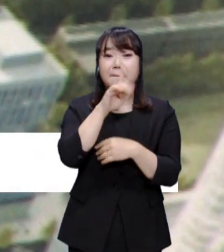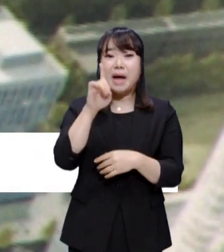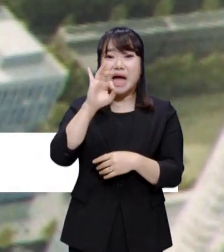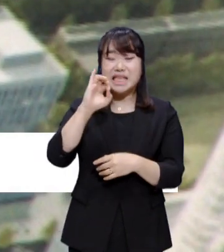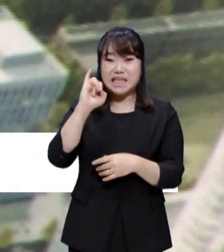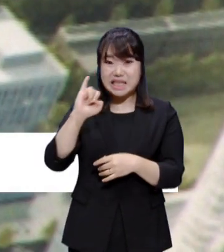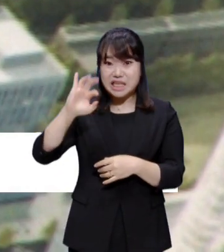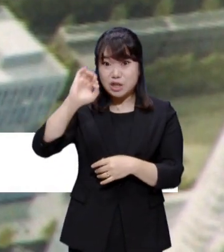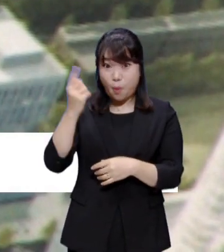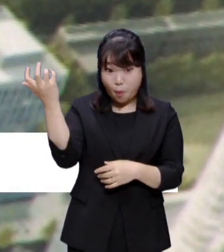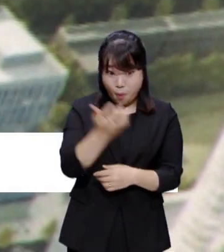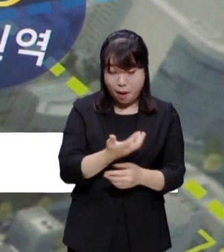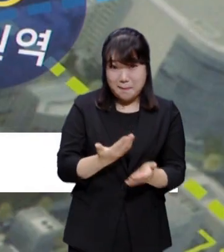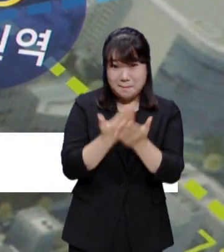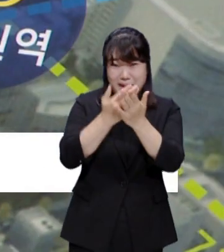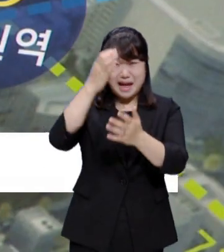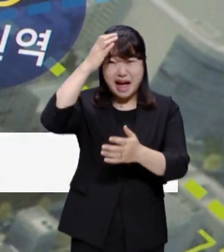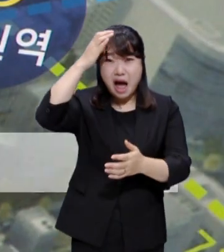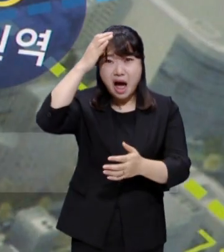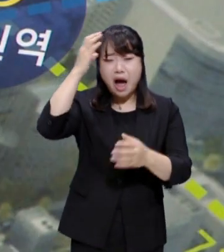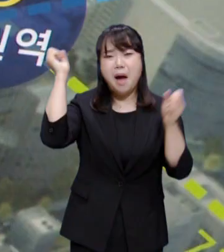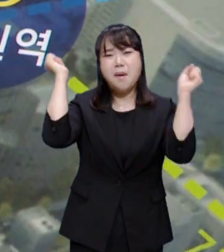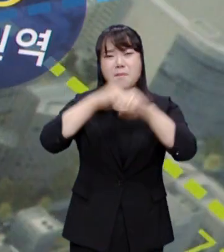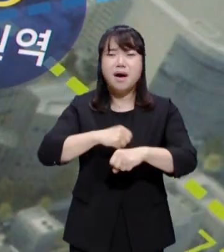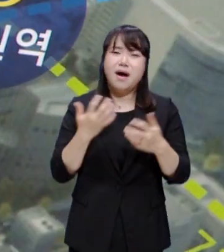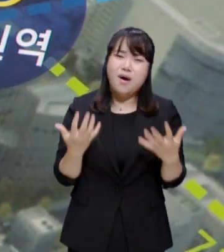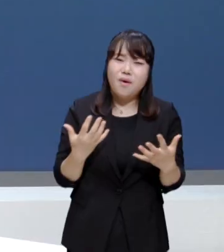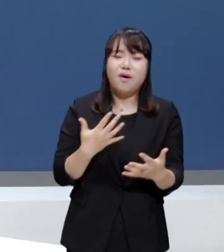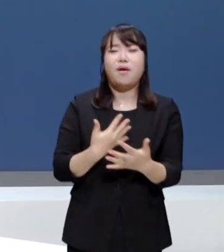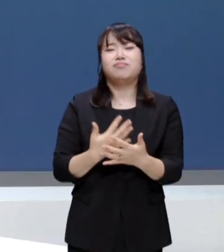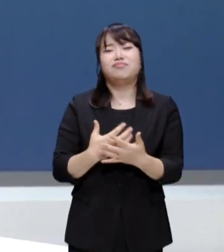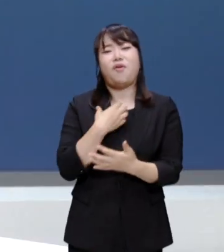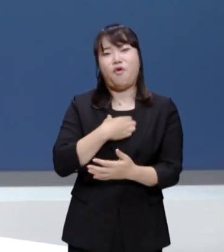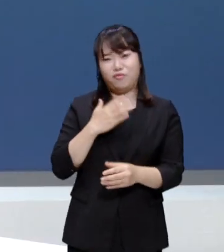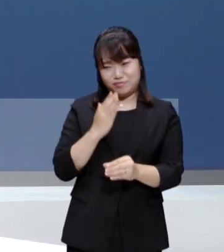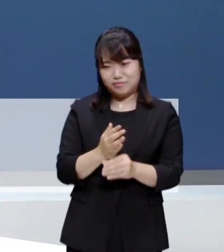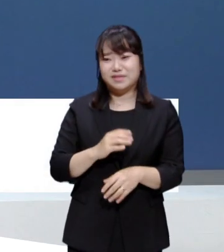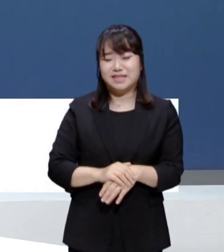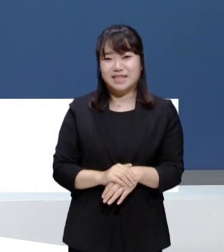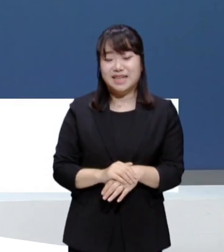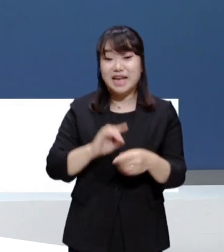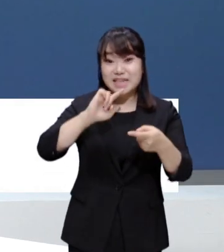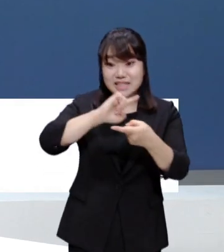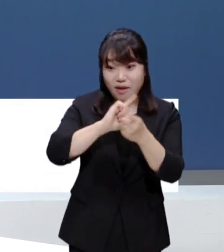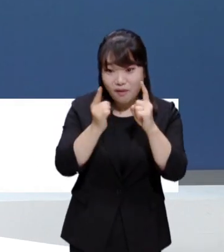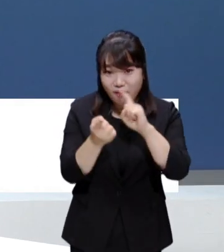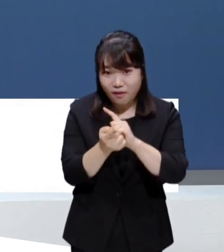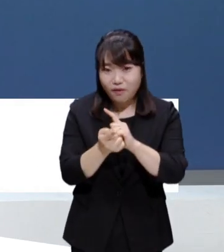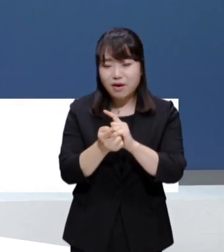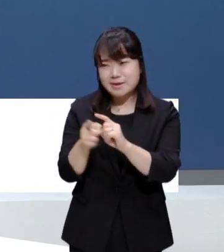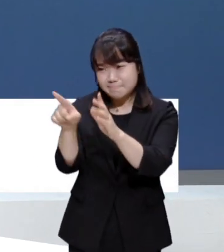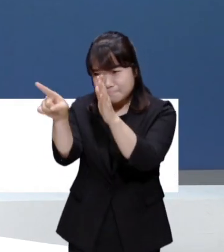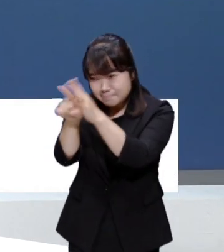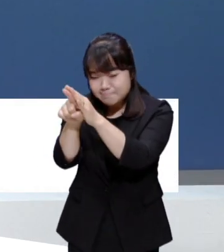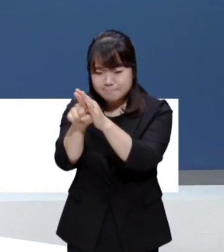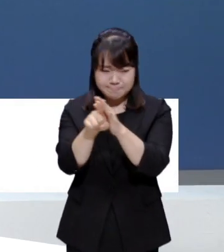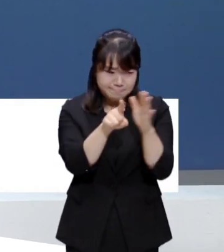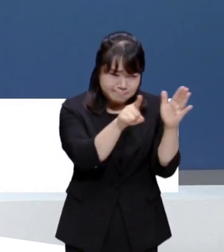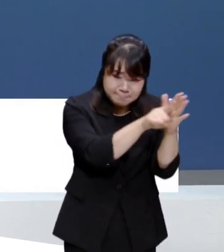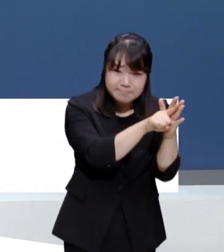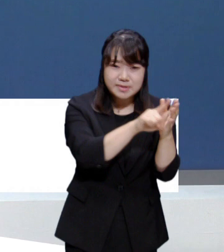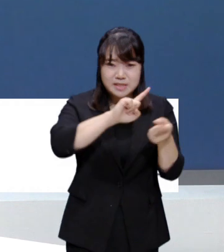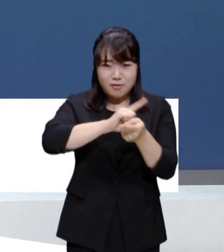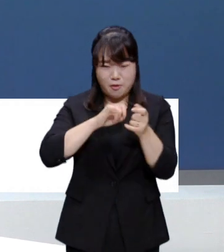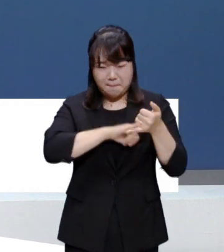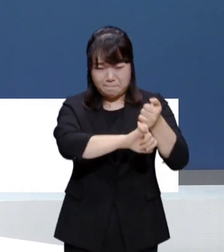산업단지 조성 사업에 큰 차질이 생길 수도 있습니다. 서로 간의 신의와 성실의 원칙에 따라서